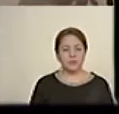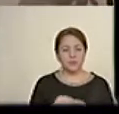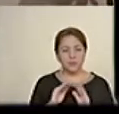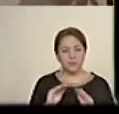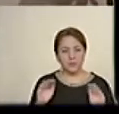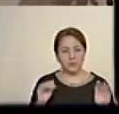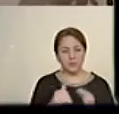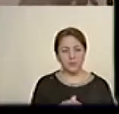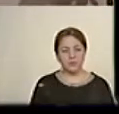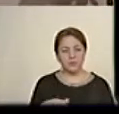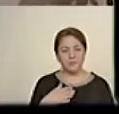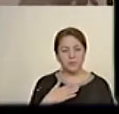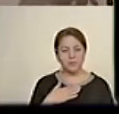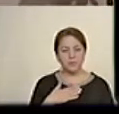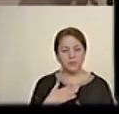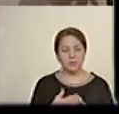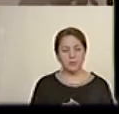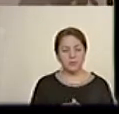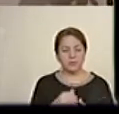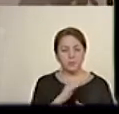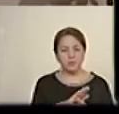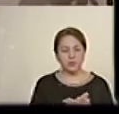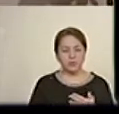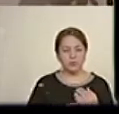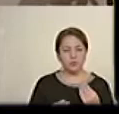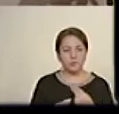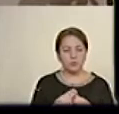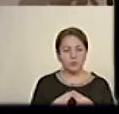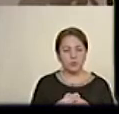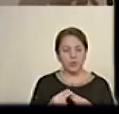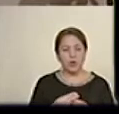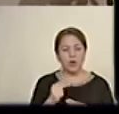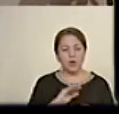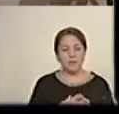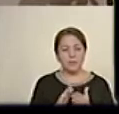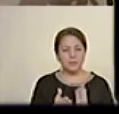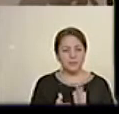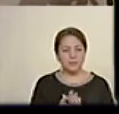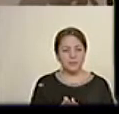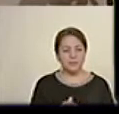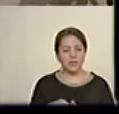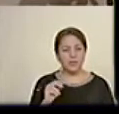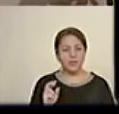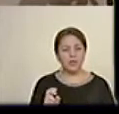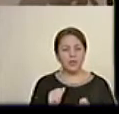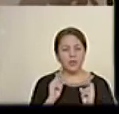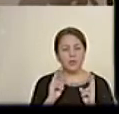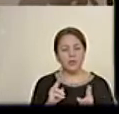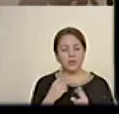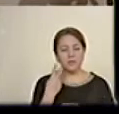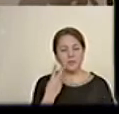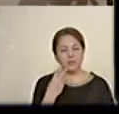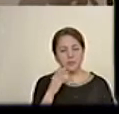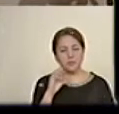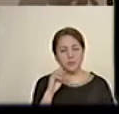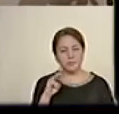Ребята, мы продолжаем изучение обстоятельства как второстепенного члена предложения.